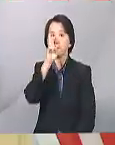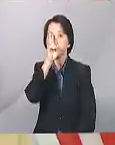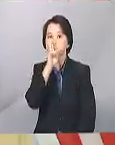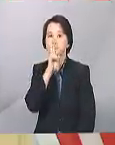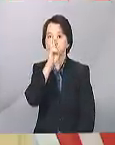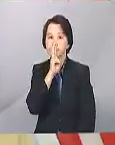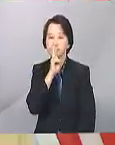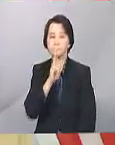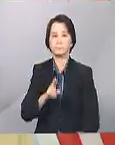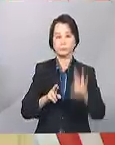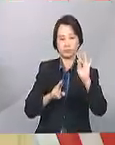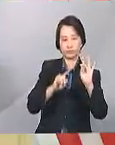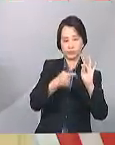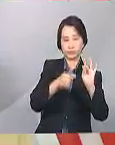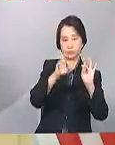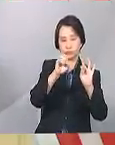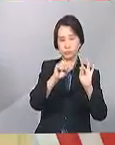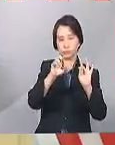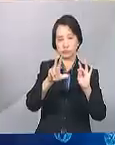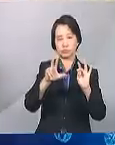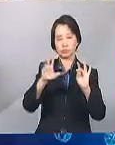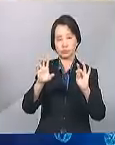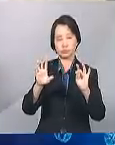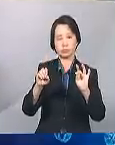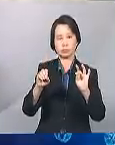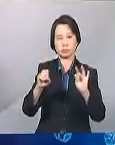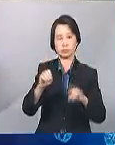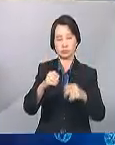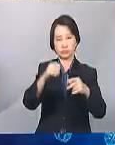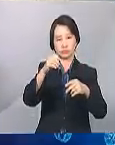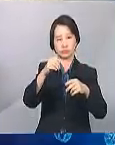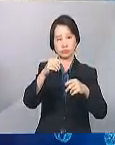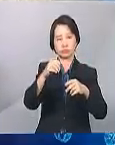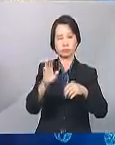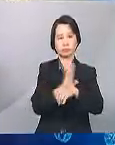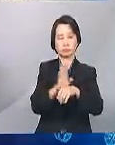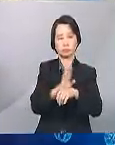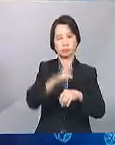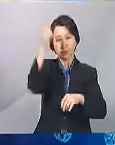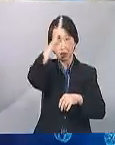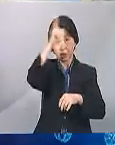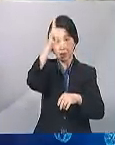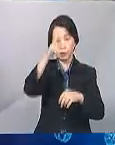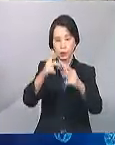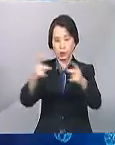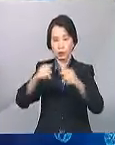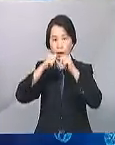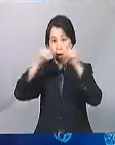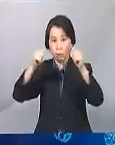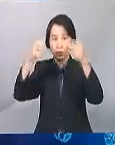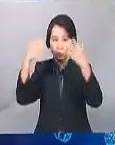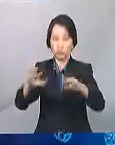Sebanyak 8,311 premis kerajaan, premis perniagaan dan kawasan awam telah